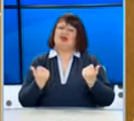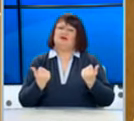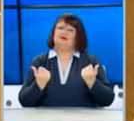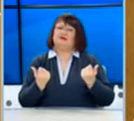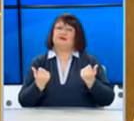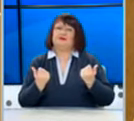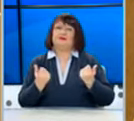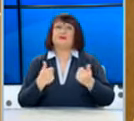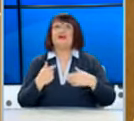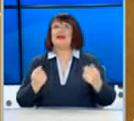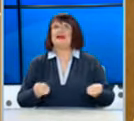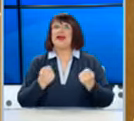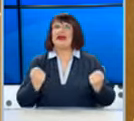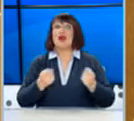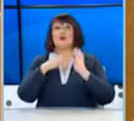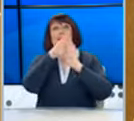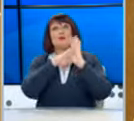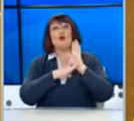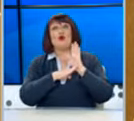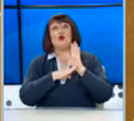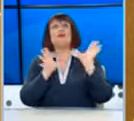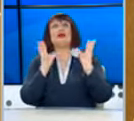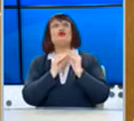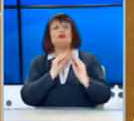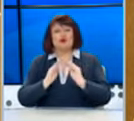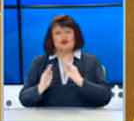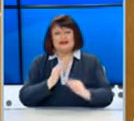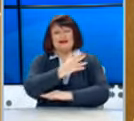Να υλοποιήσουμε προγράμματα δασοπροστασίας.